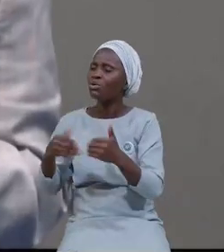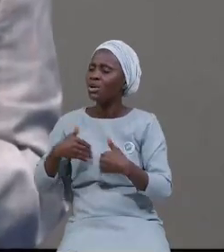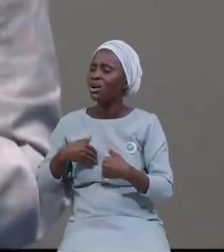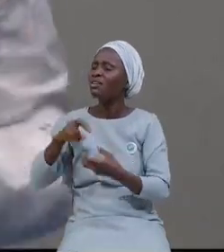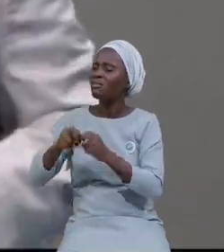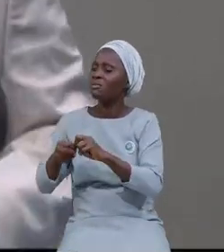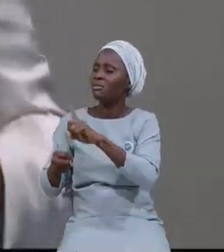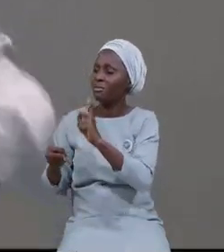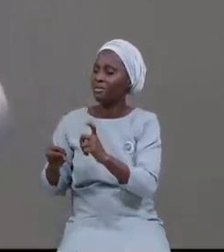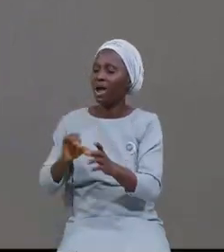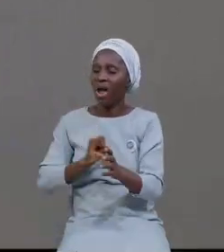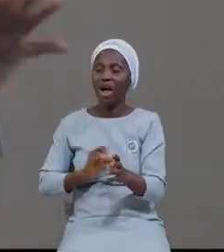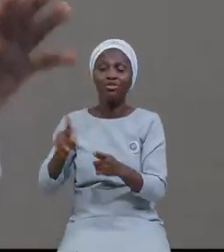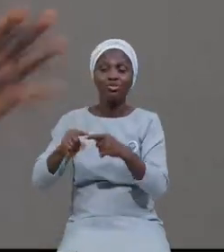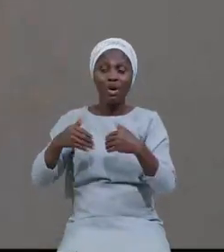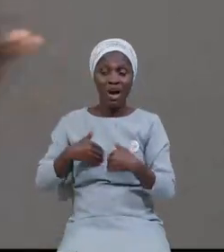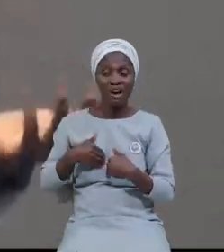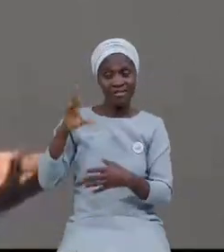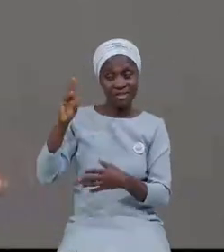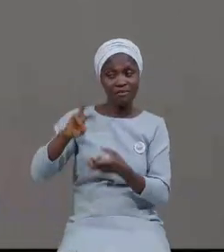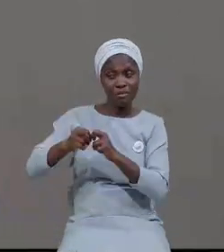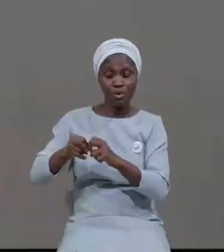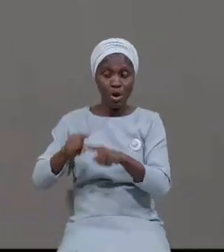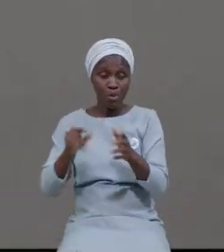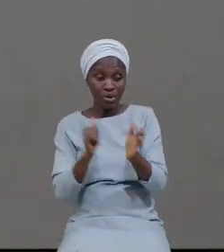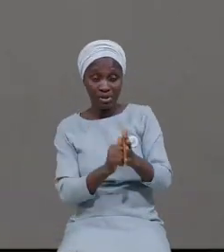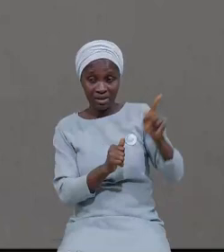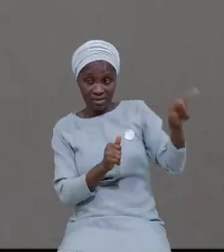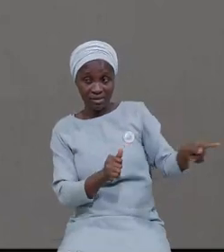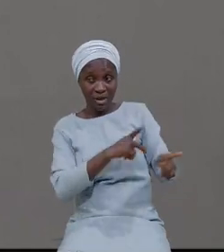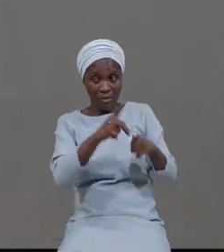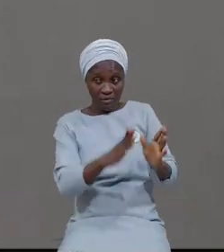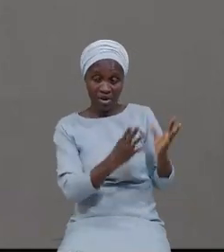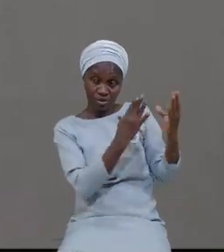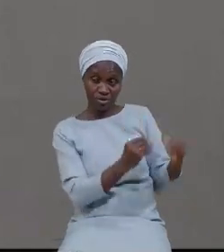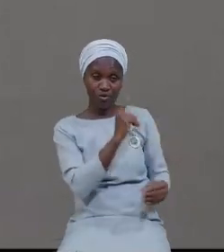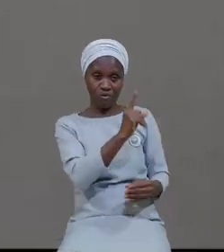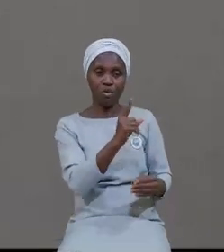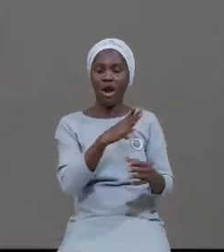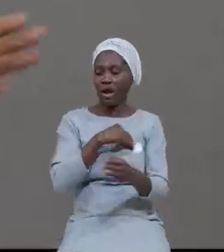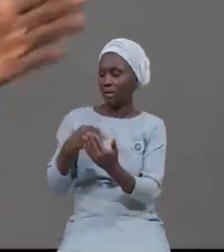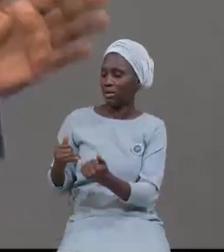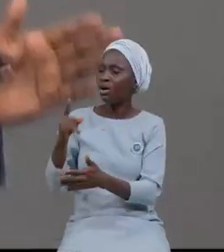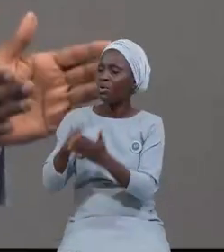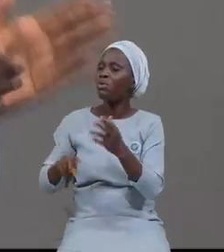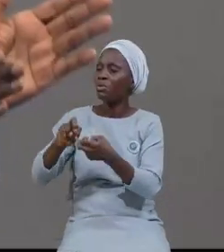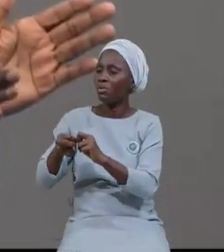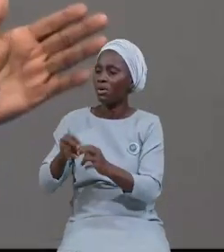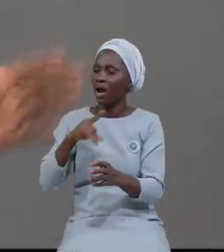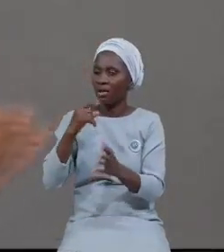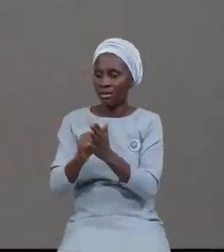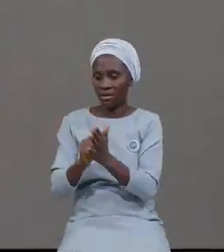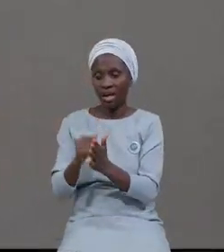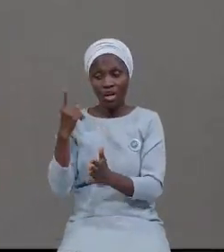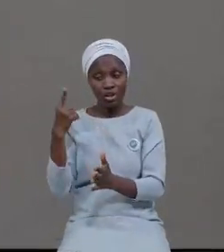6 parce que telutre expert ah d'accord bon et quels sont les six tu lui dis ça il dit en réalité moi je suis